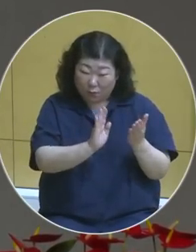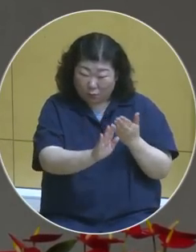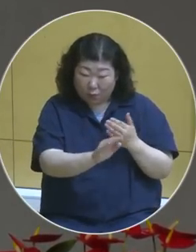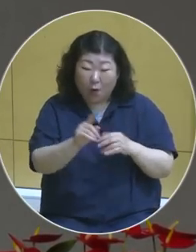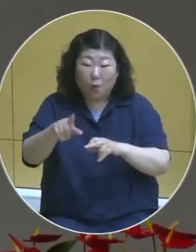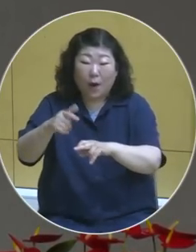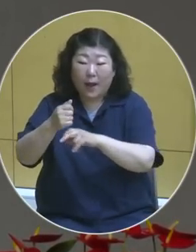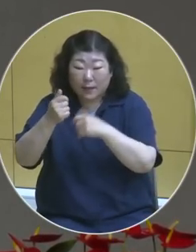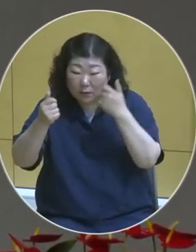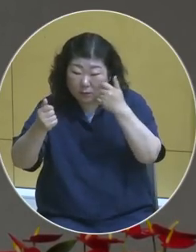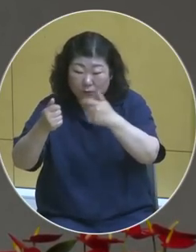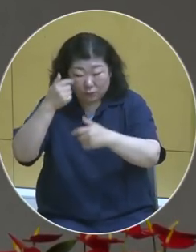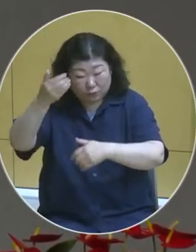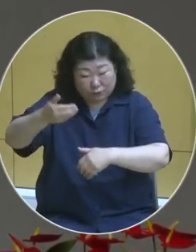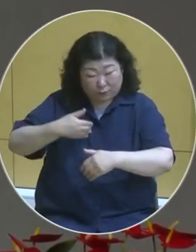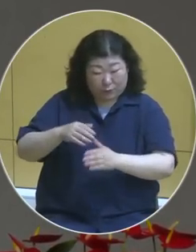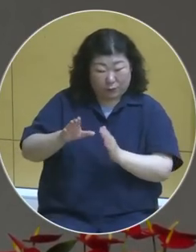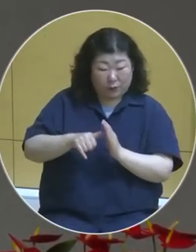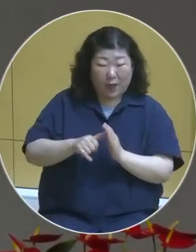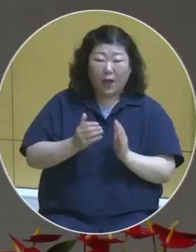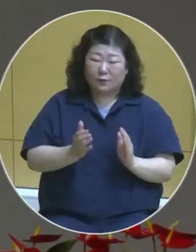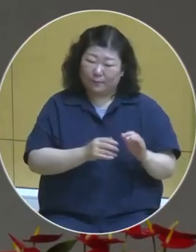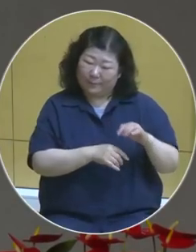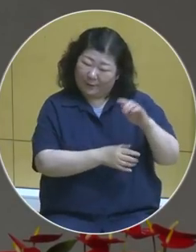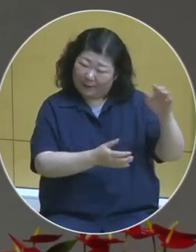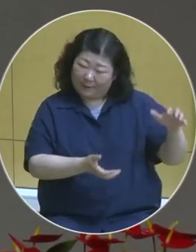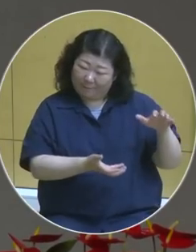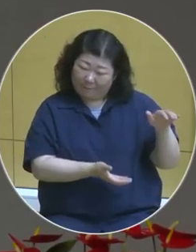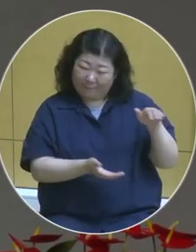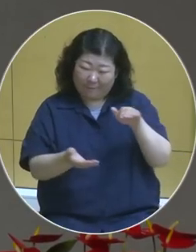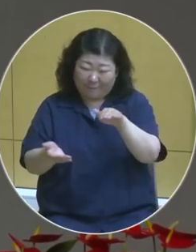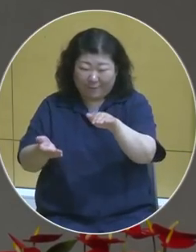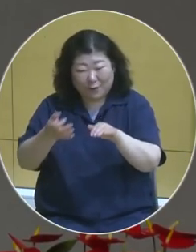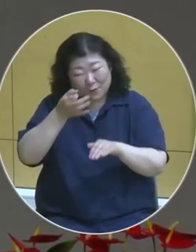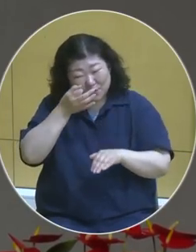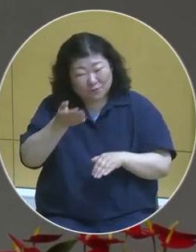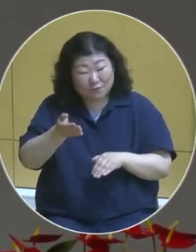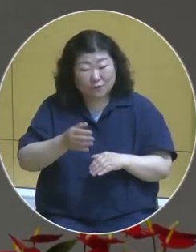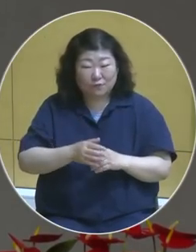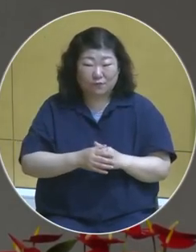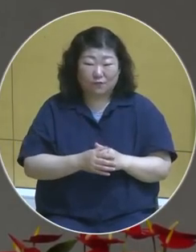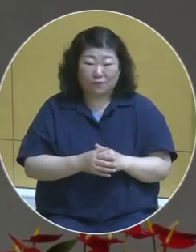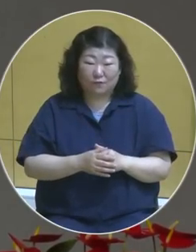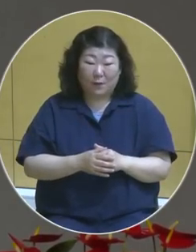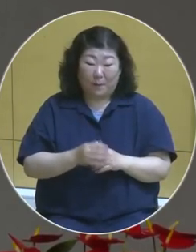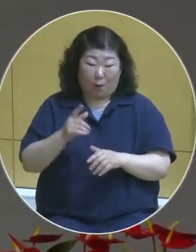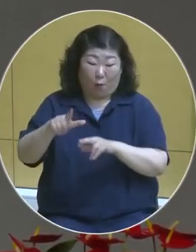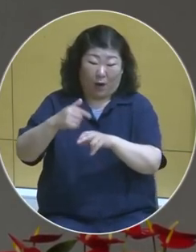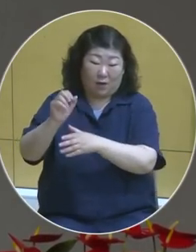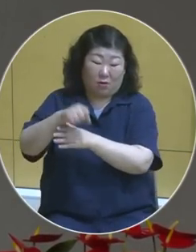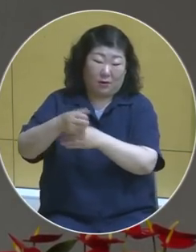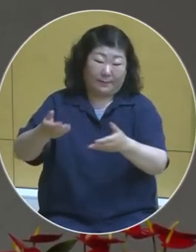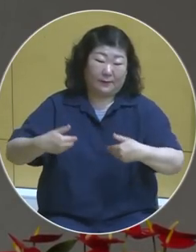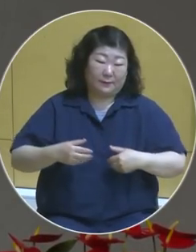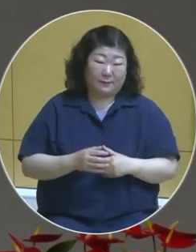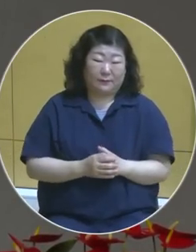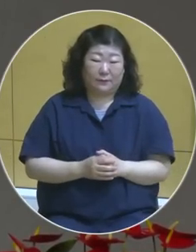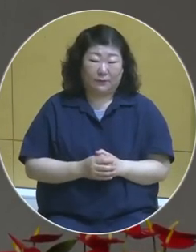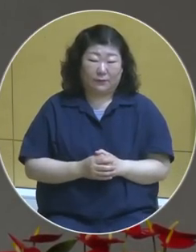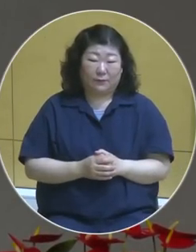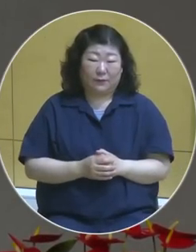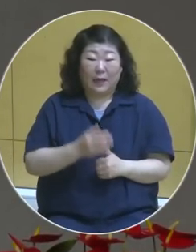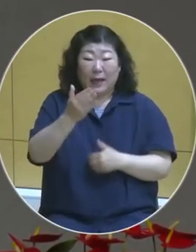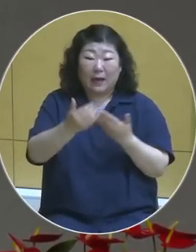때 준비된 것으로 대답할 때 왕이 허락하면서 그 일이 시행될 수 있게 된 것입니다. 여러분, 하나님이 응답을